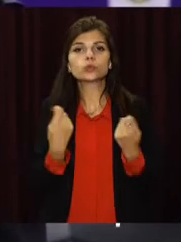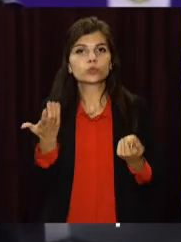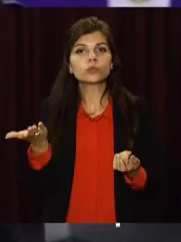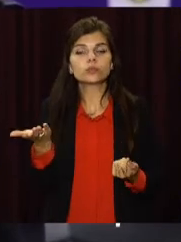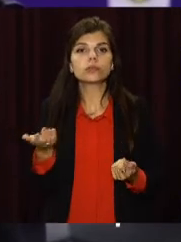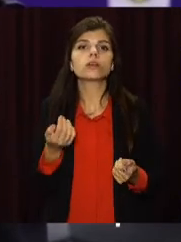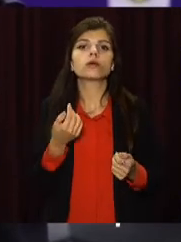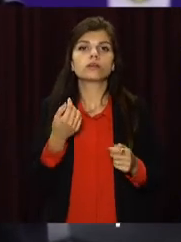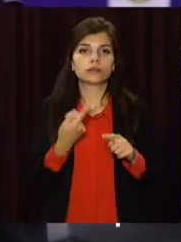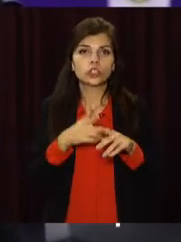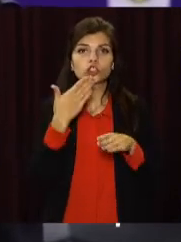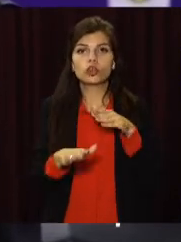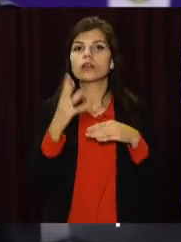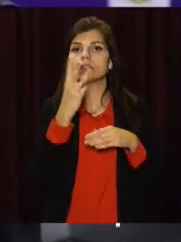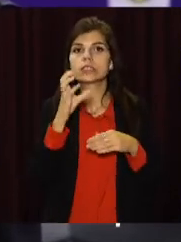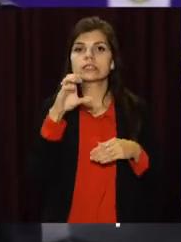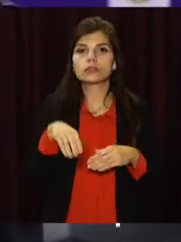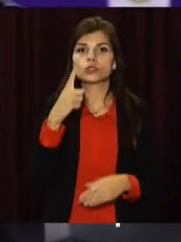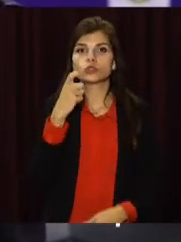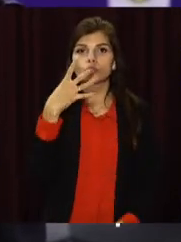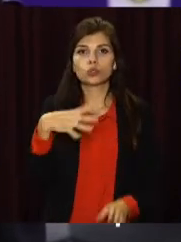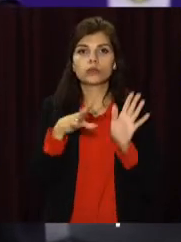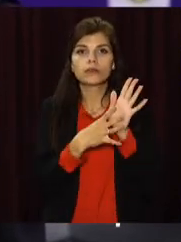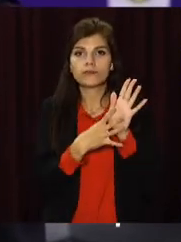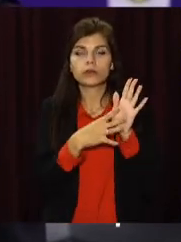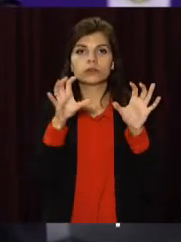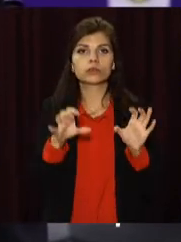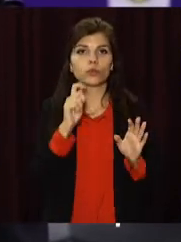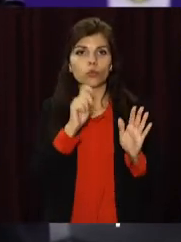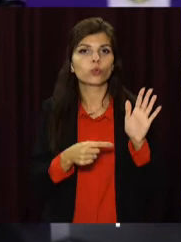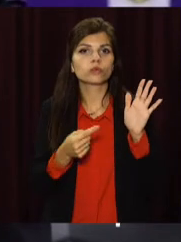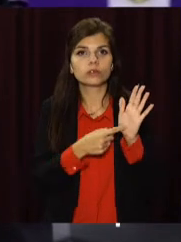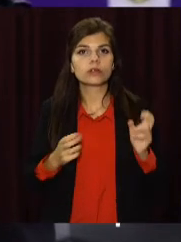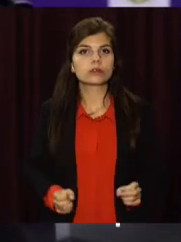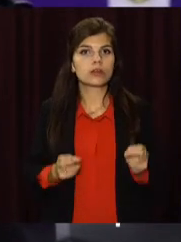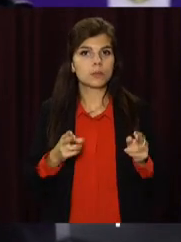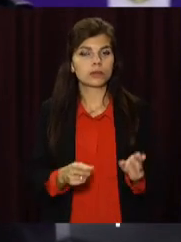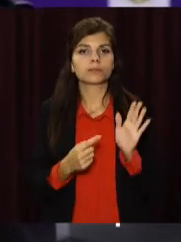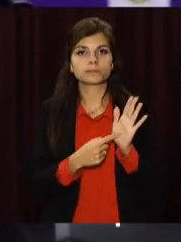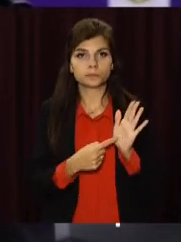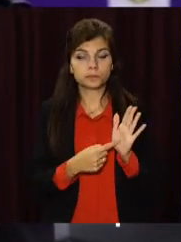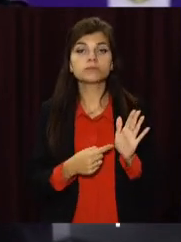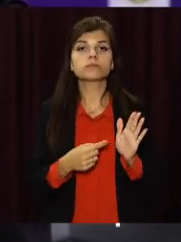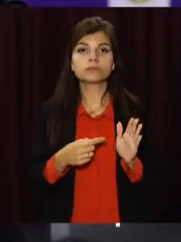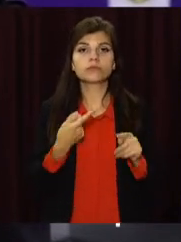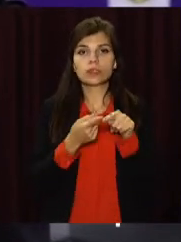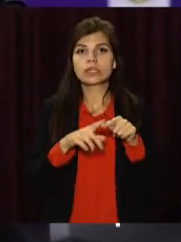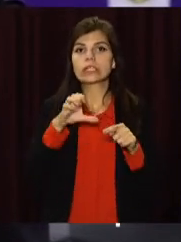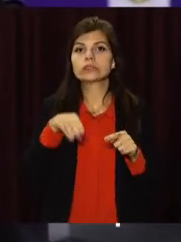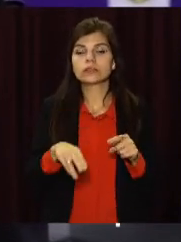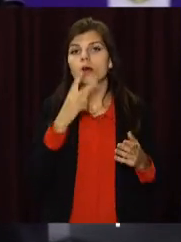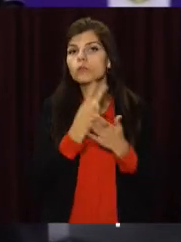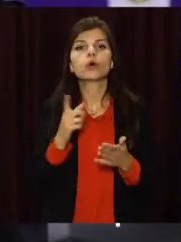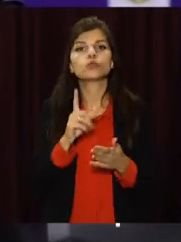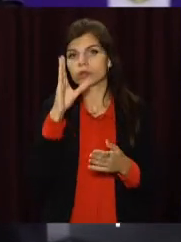правопорушення, передбаченого частиною 3 статті 149 Кримінального кодексу України. Дана стаття